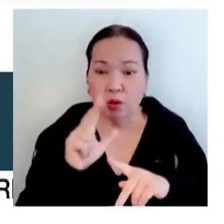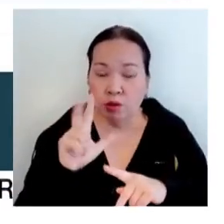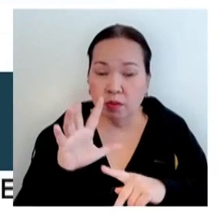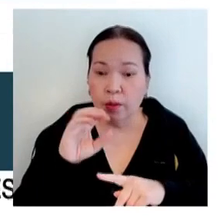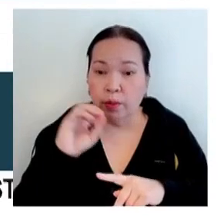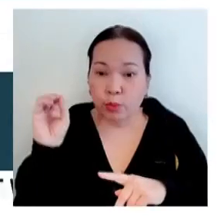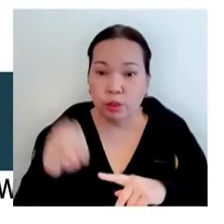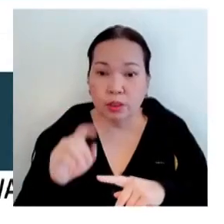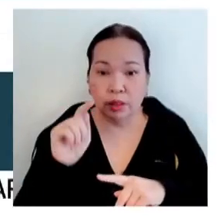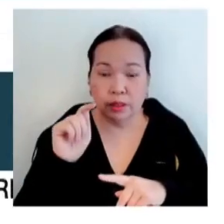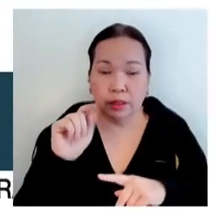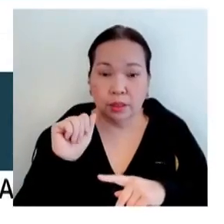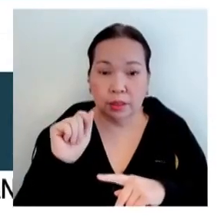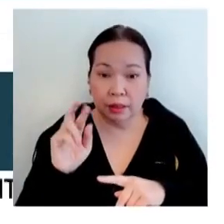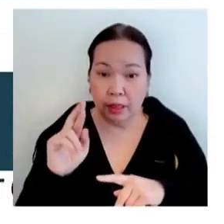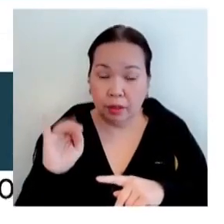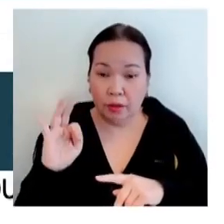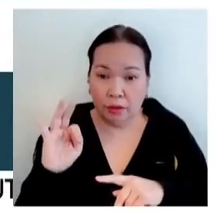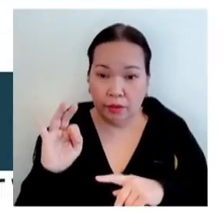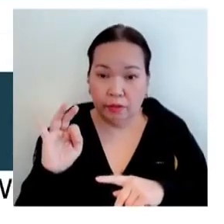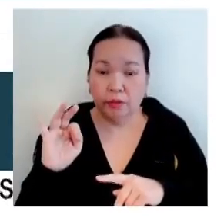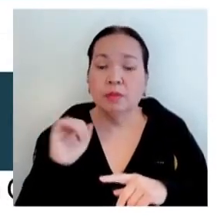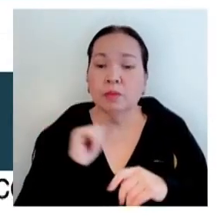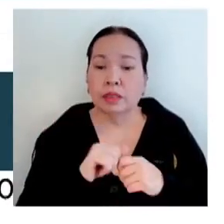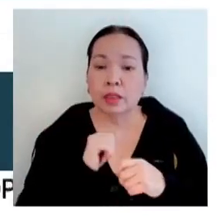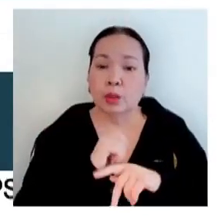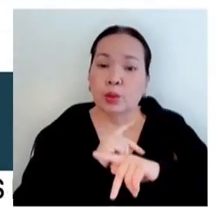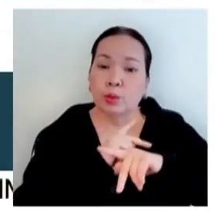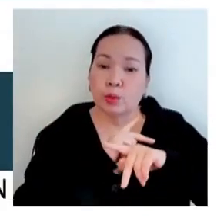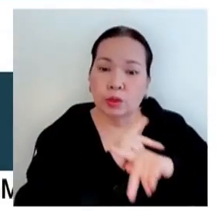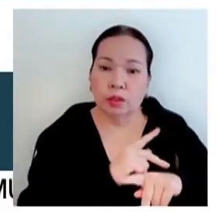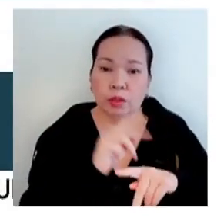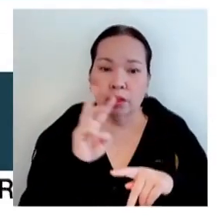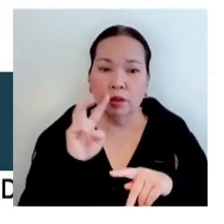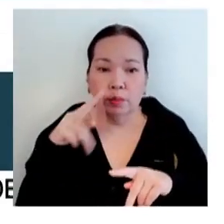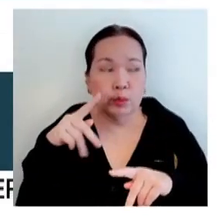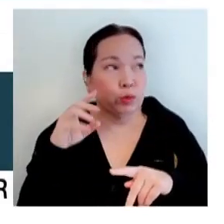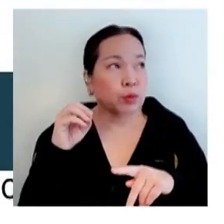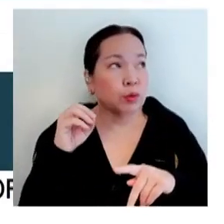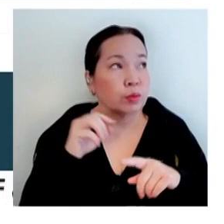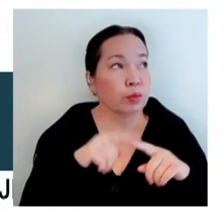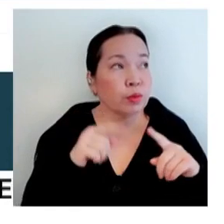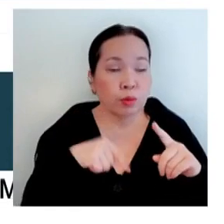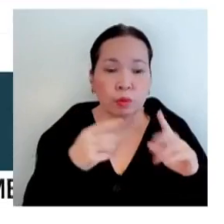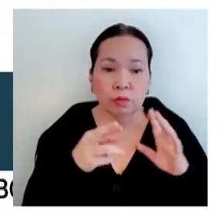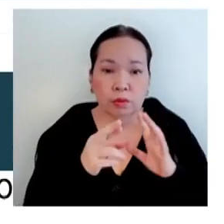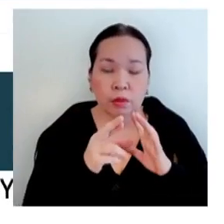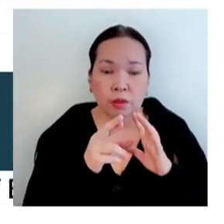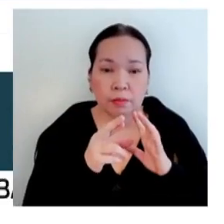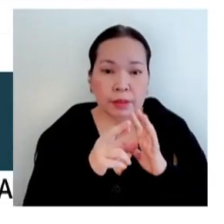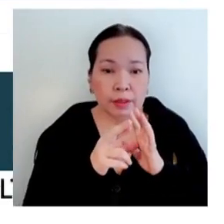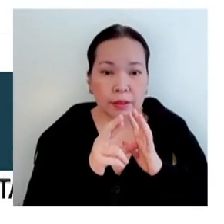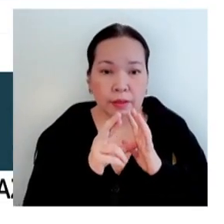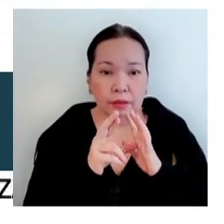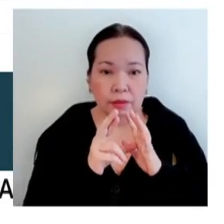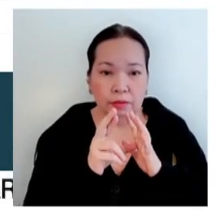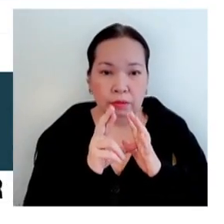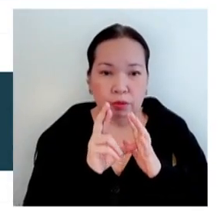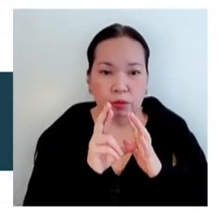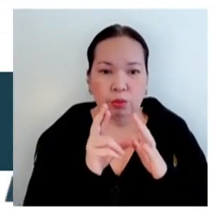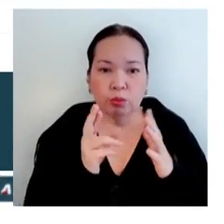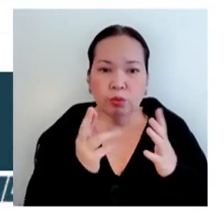is yun ang protection ng WTO sa atin. So yung review siguro, yung budget kung saan